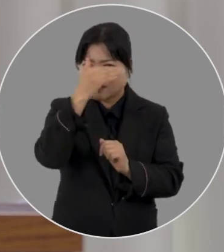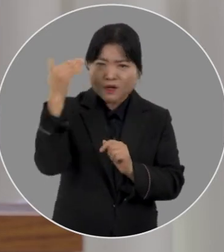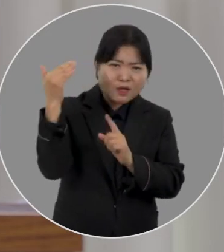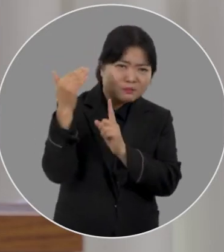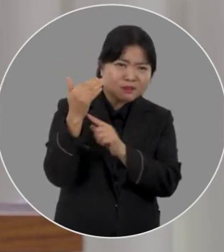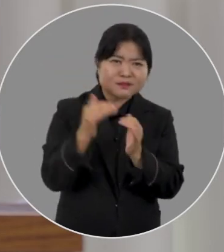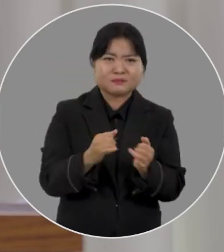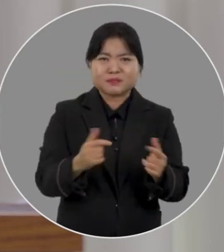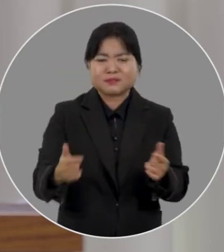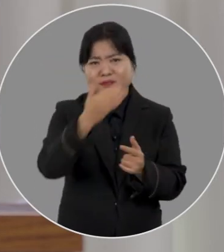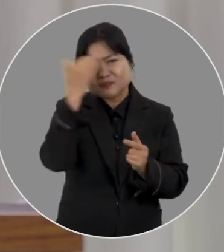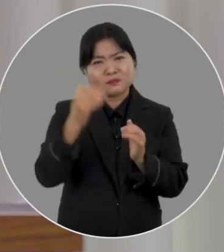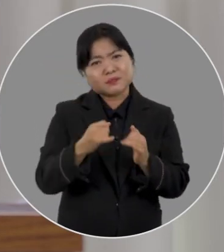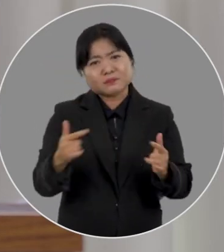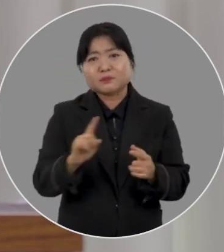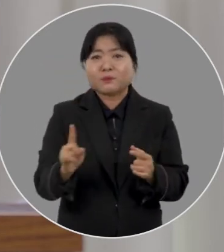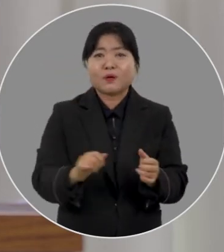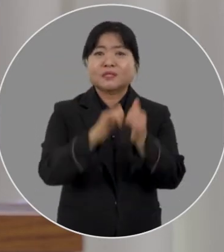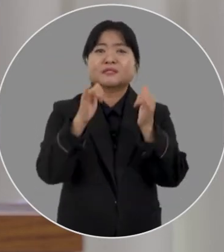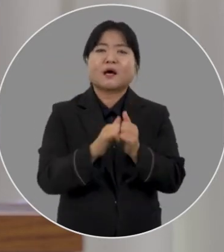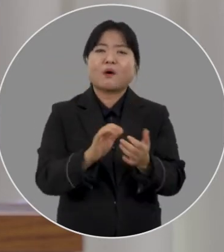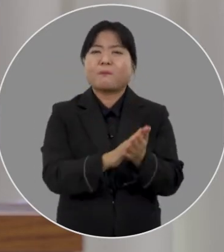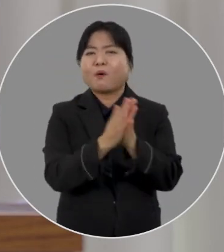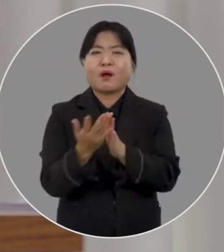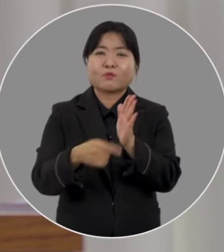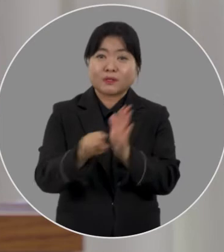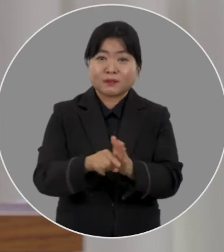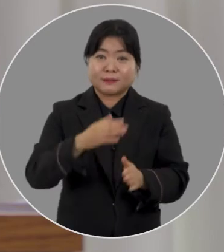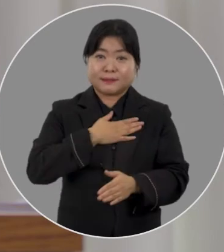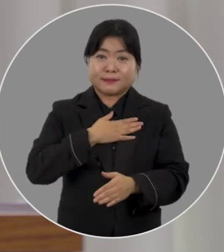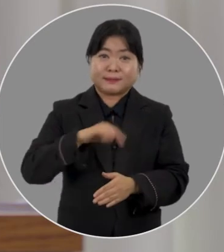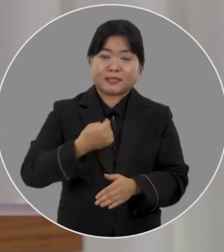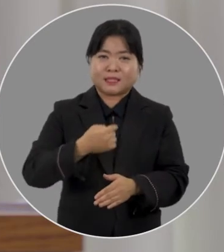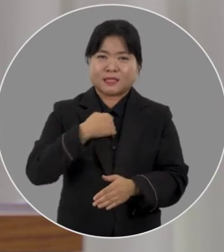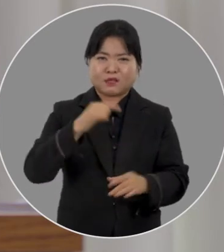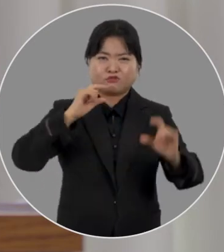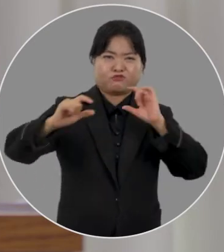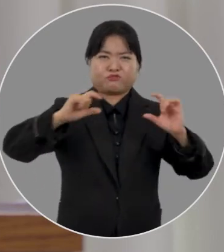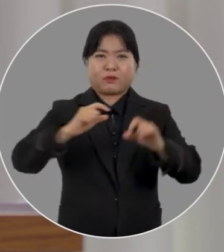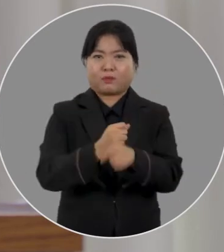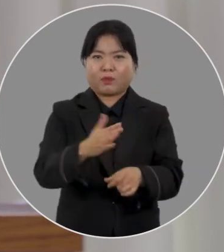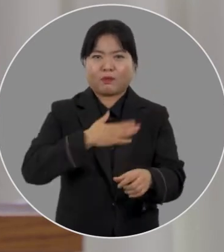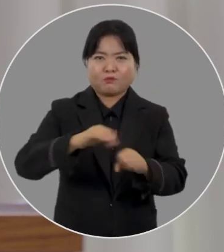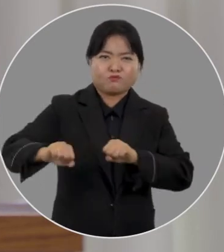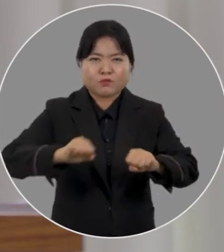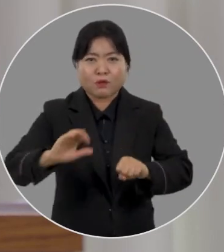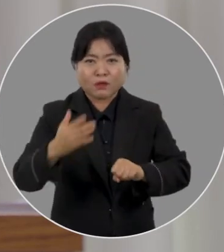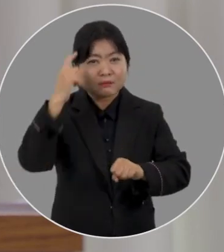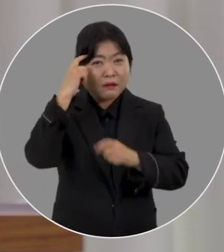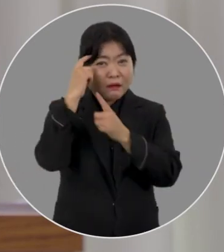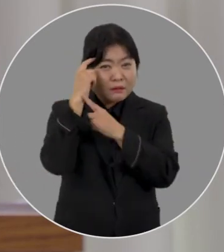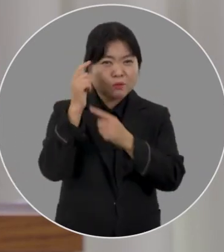젊은 층들, 그러니까 젊은이들은 사실 그러니까 어떤 사회를 변화시키기 위해서 자기 목소리를 내야 한다, 내가 움직여야 된다는 생각들은